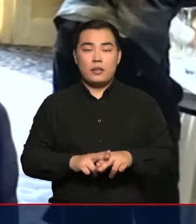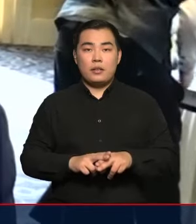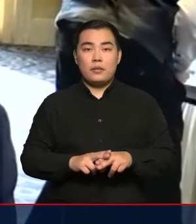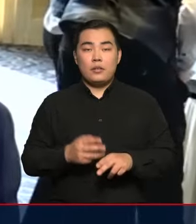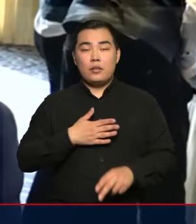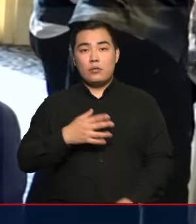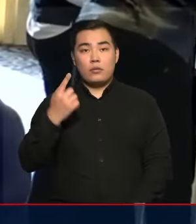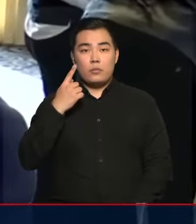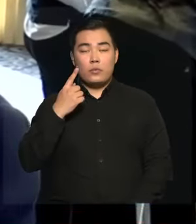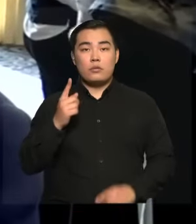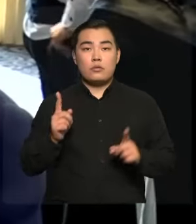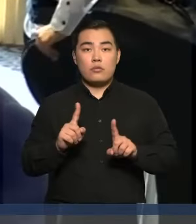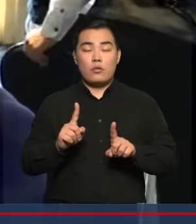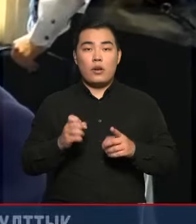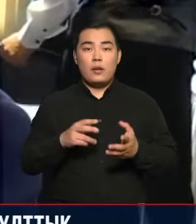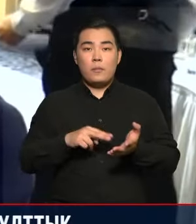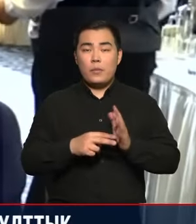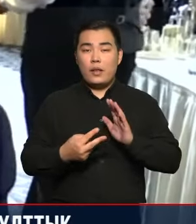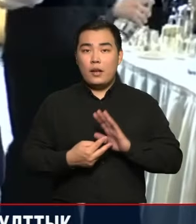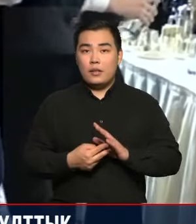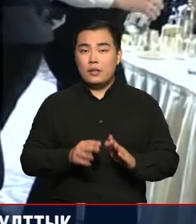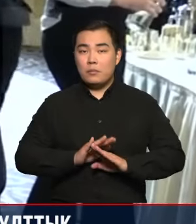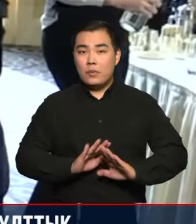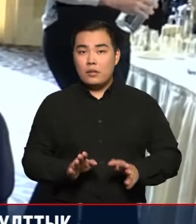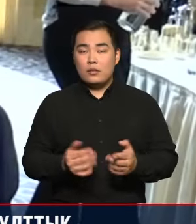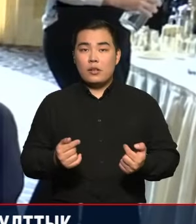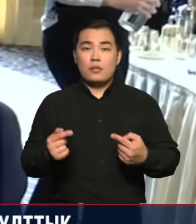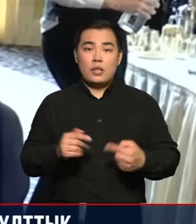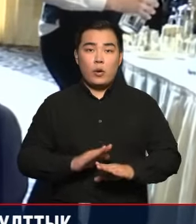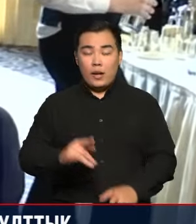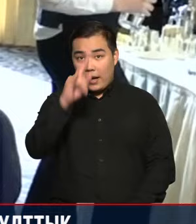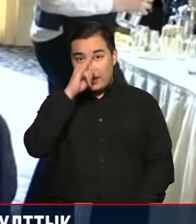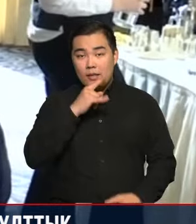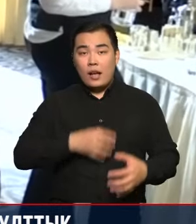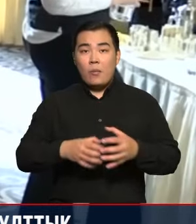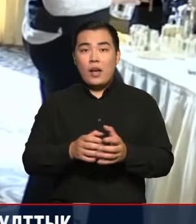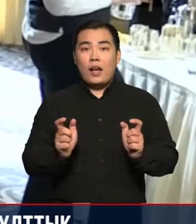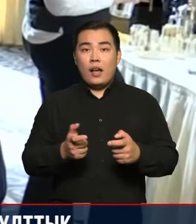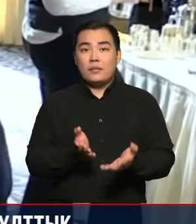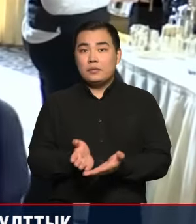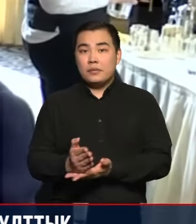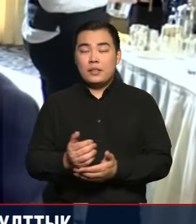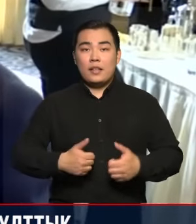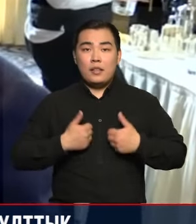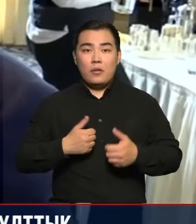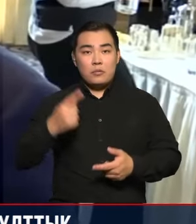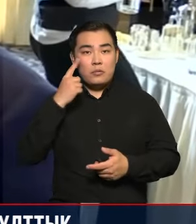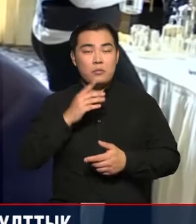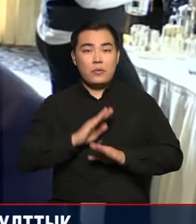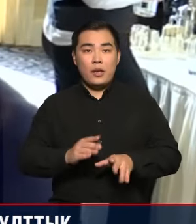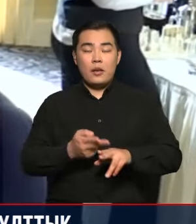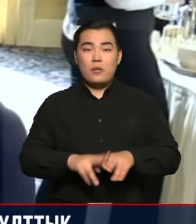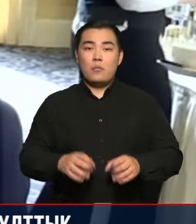системные. Бұны жүйелі мәселе деуге келмейді. Қазақстандық компаниялар санкцияны айналып өтуге талпынады деп ойламаймын. Бұл